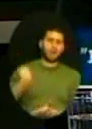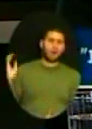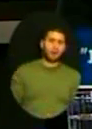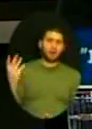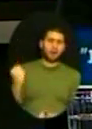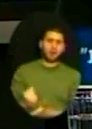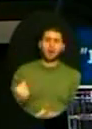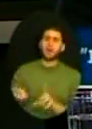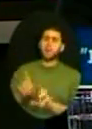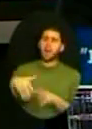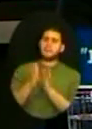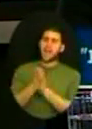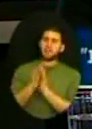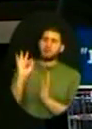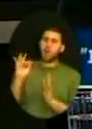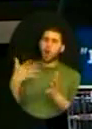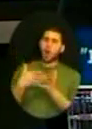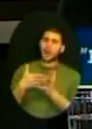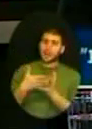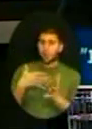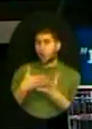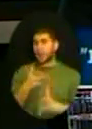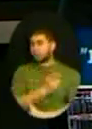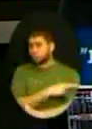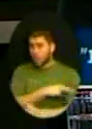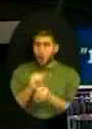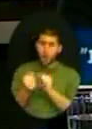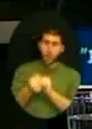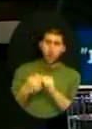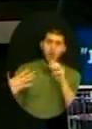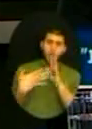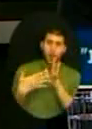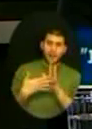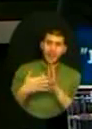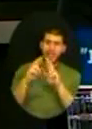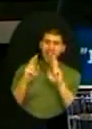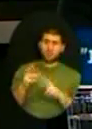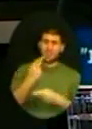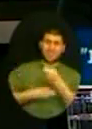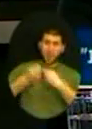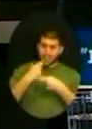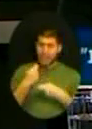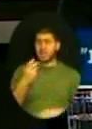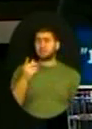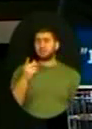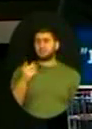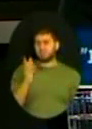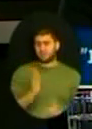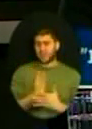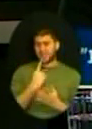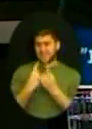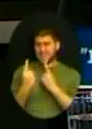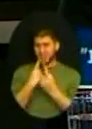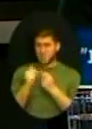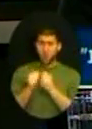שבעצם חותם על הבקשות של החוקרים, אם זה חוקרי המשטרה, במקרה הזה גם חוקרי הרשות לניירות ערך, ובעצם